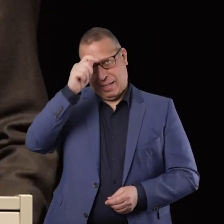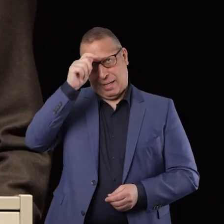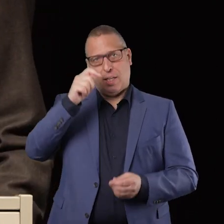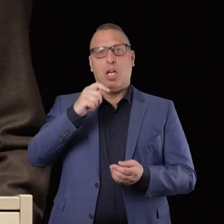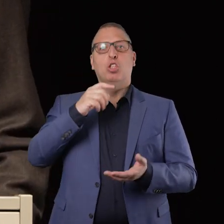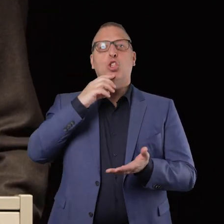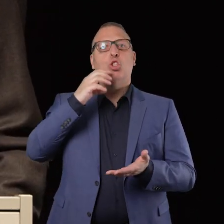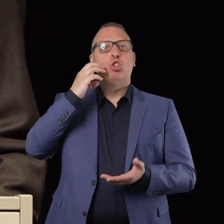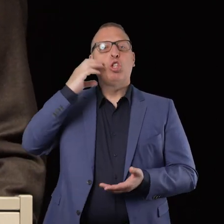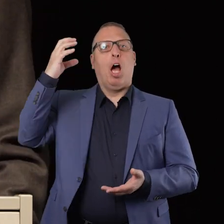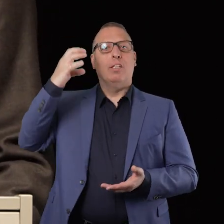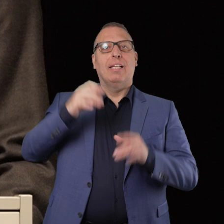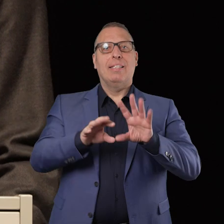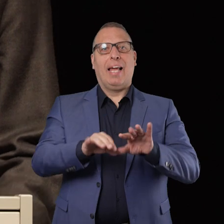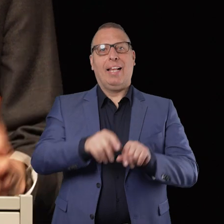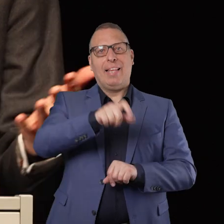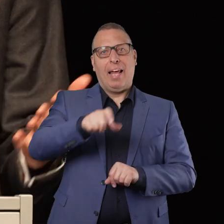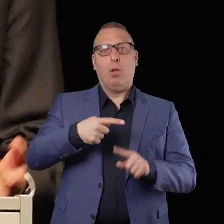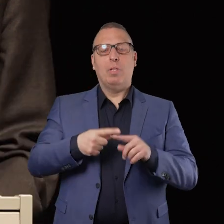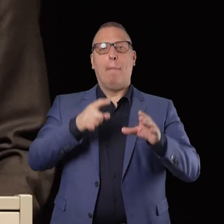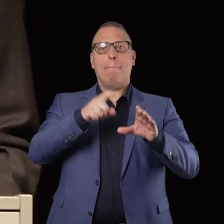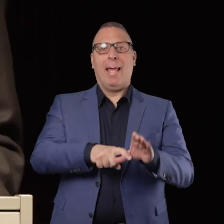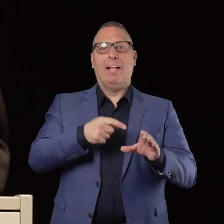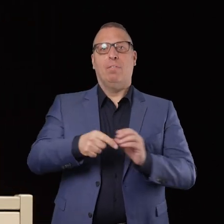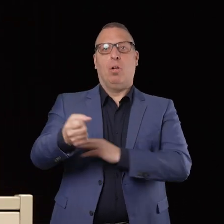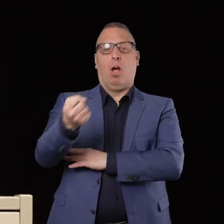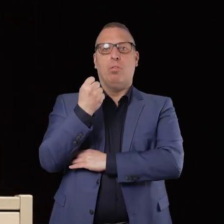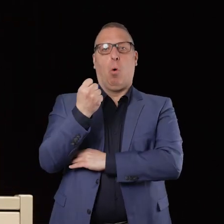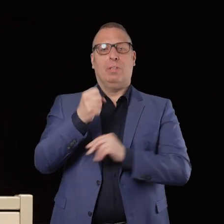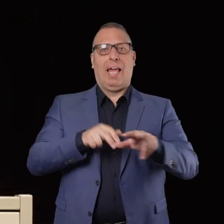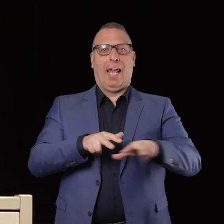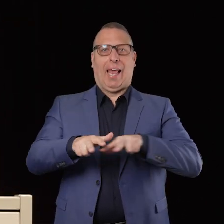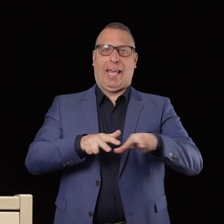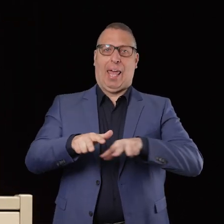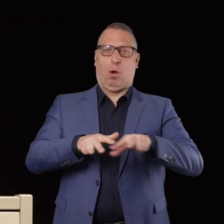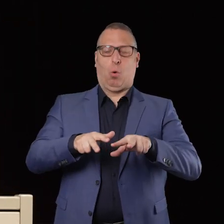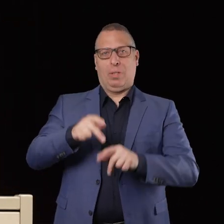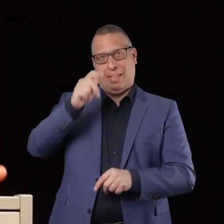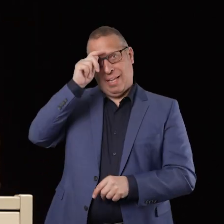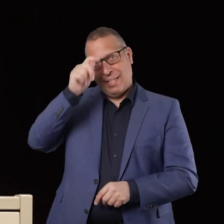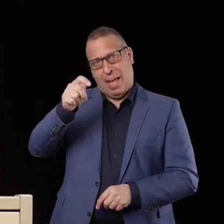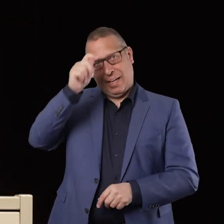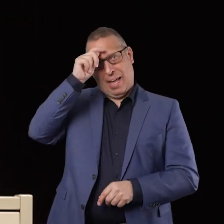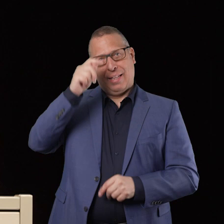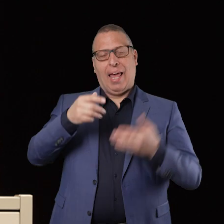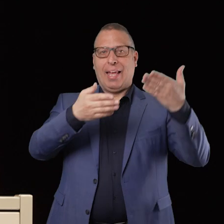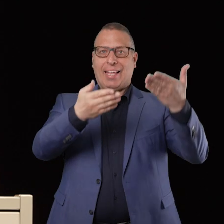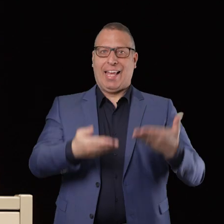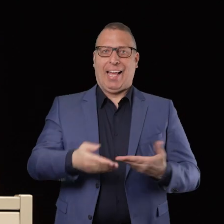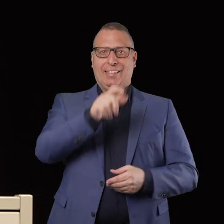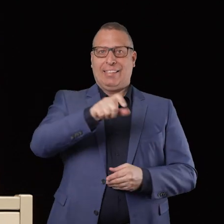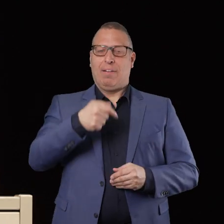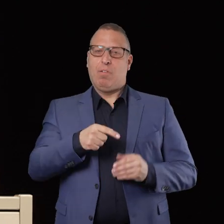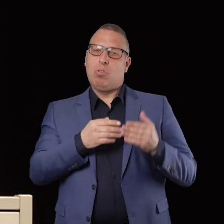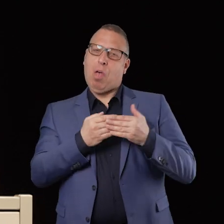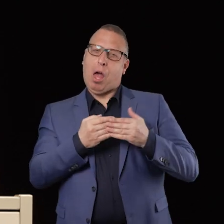sehr geehrte Staatssekretärinnen, sehr geehrte Mitglieder der Kantonsregierungen, sehr geehrte